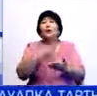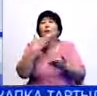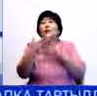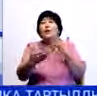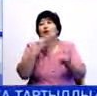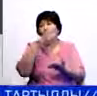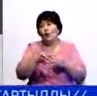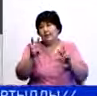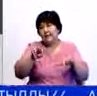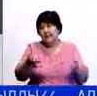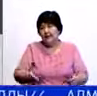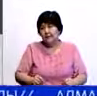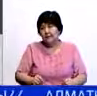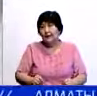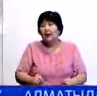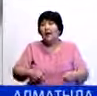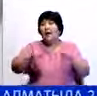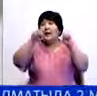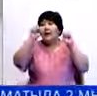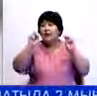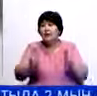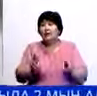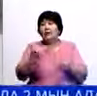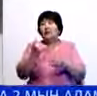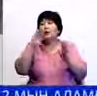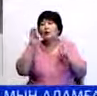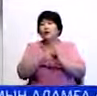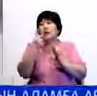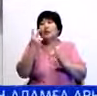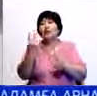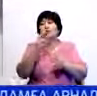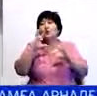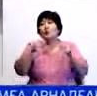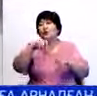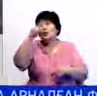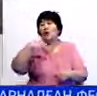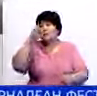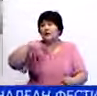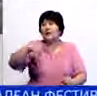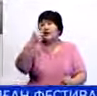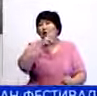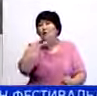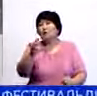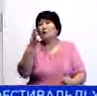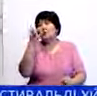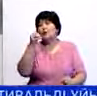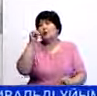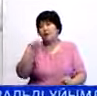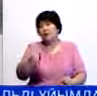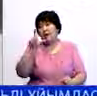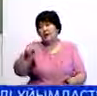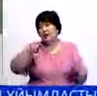іздеді. Ресми деректерге сүйенсек, 2-ші дүниежүзілік соғысқа біздің елден 1 миллион 400 мың адам